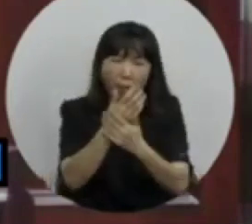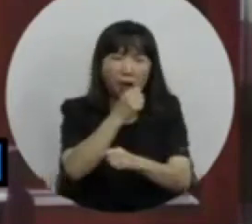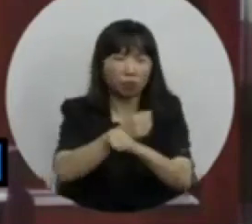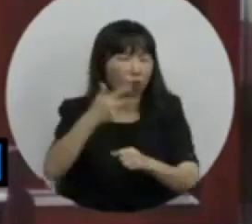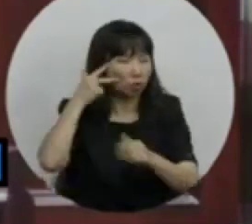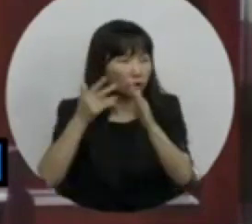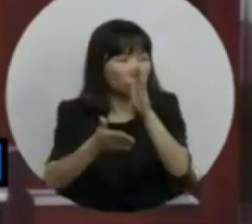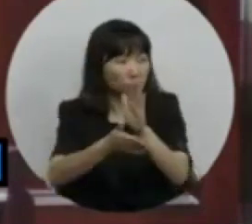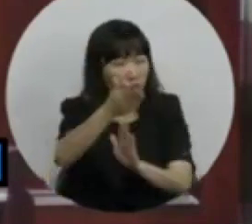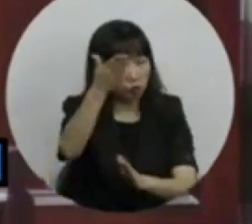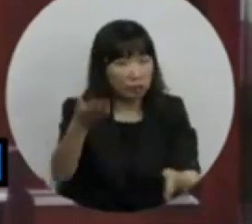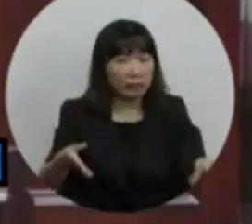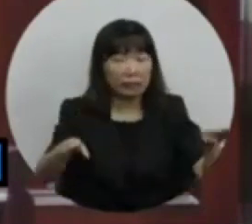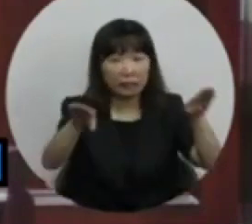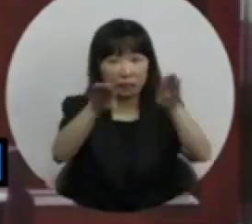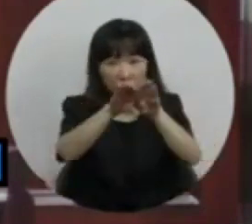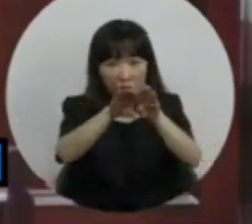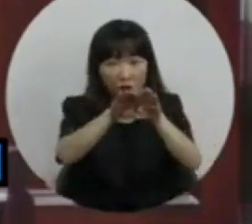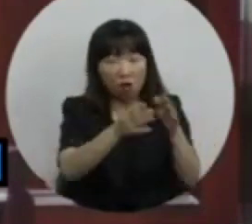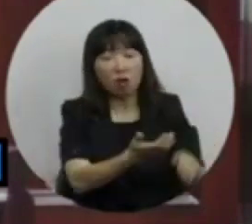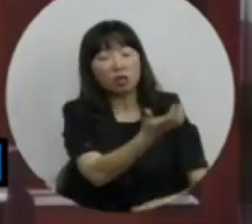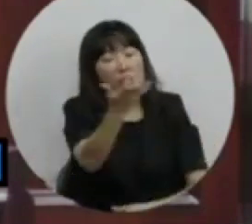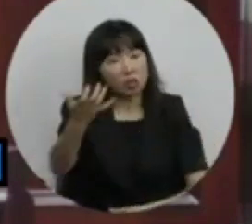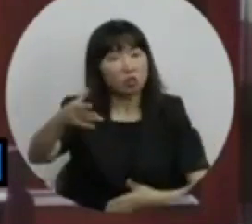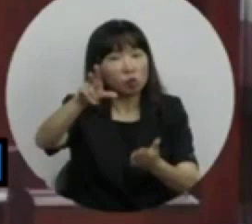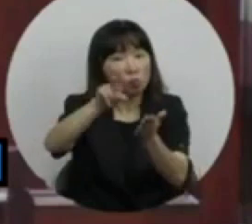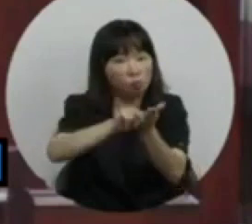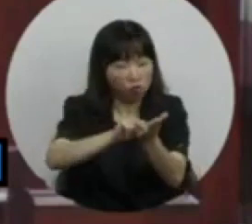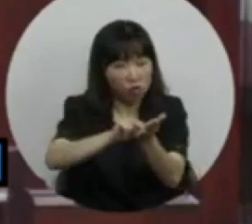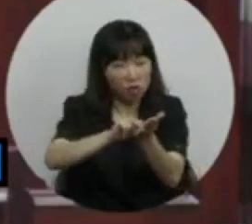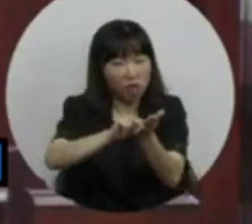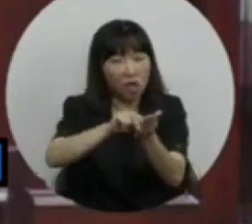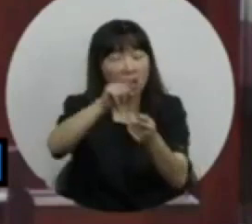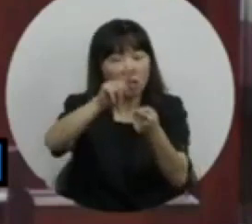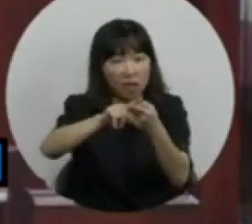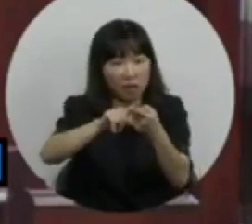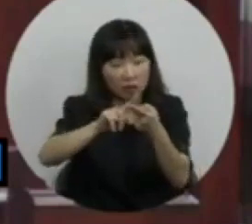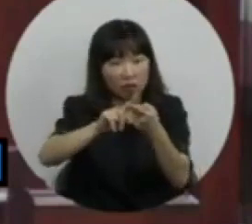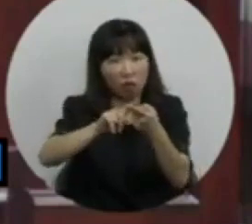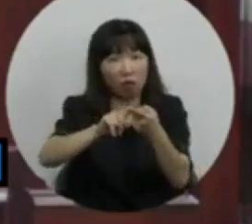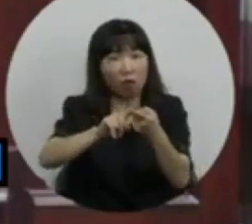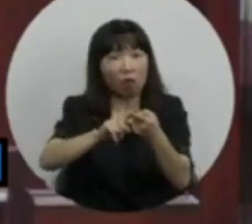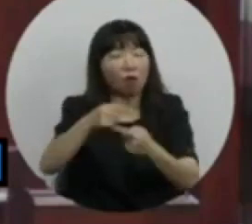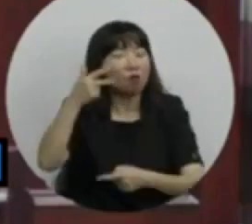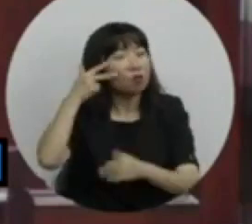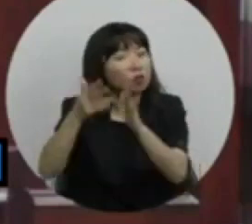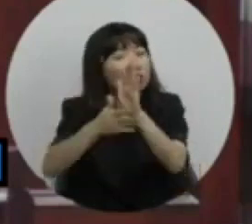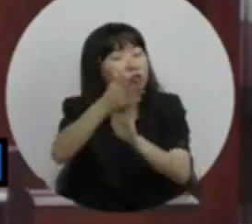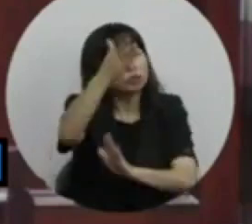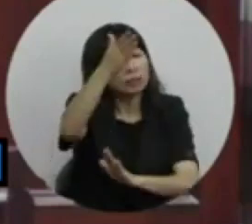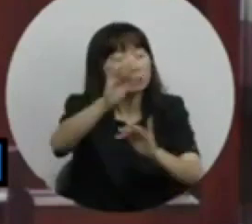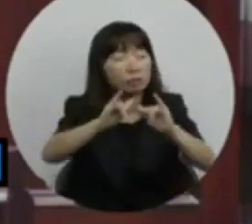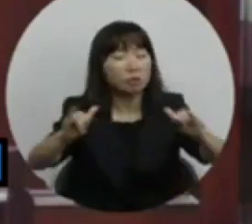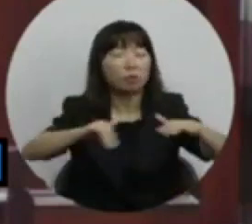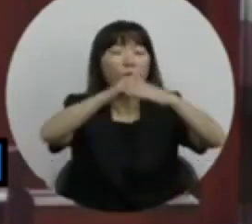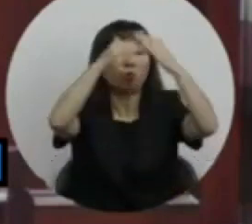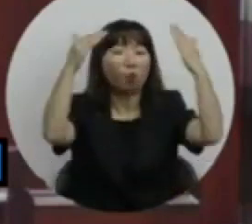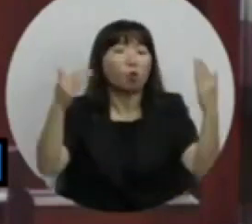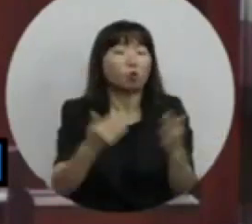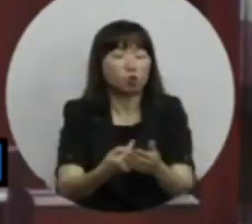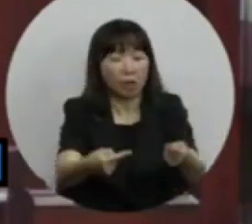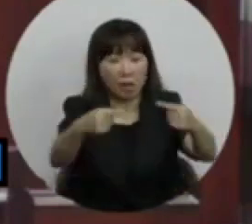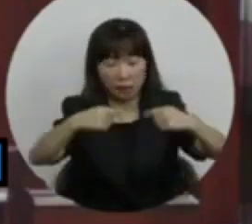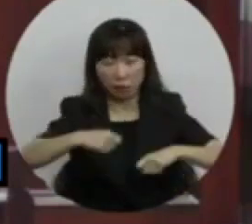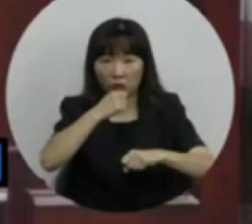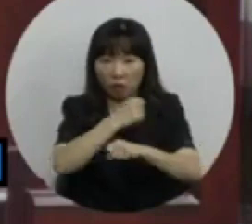여주시청사 이전 문제를 이 자리에 참석하신 의원님들과 그리고 여주시민 모두가 참여하는